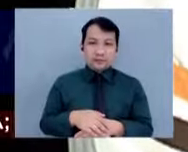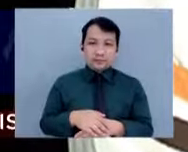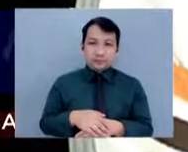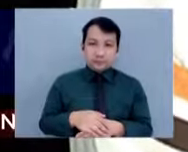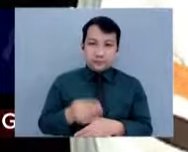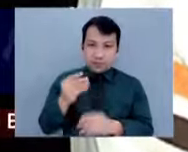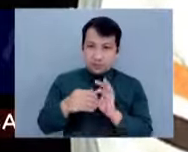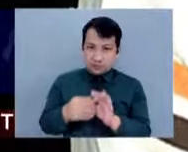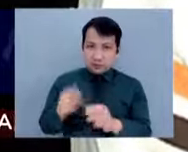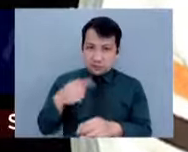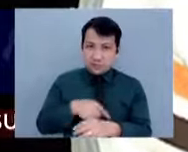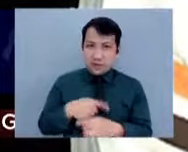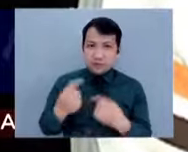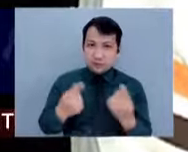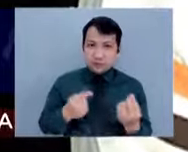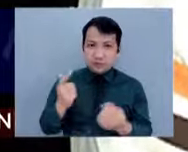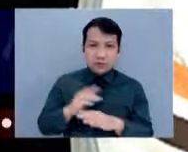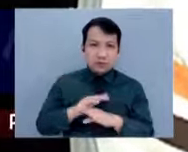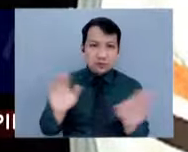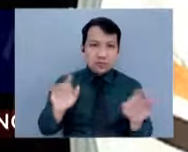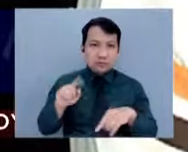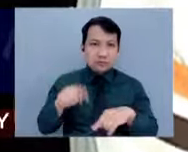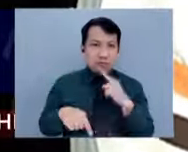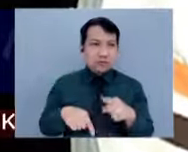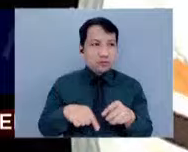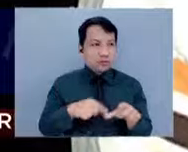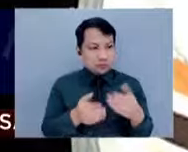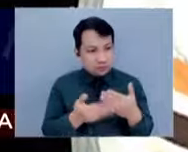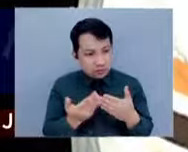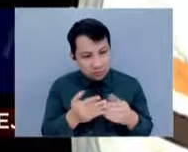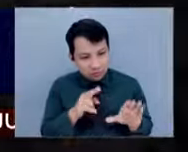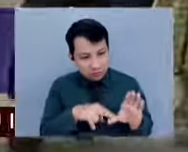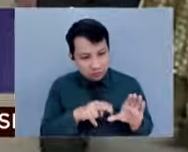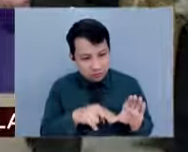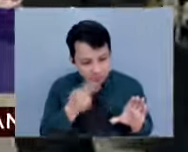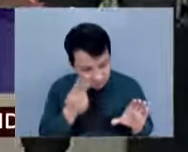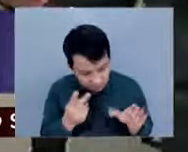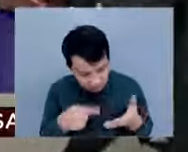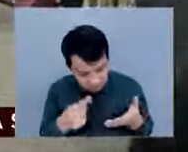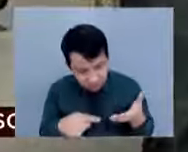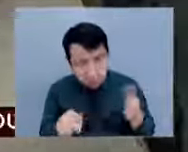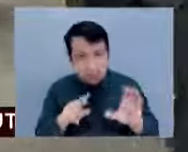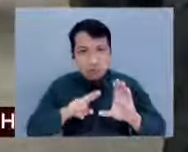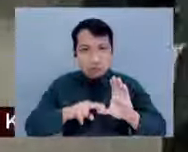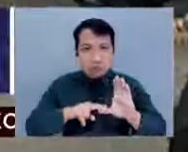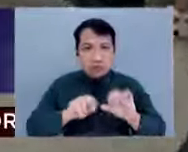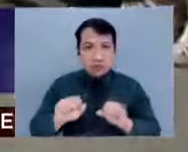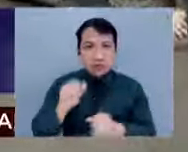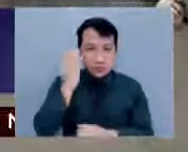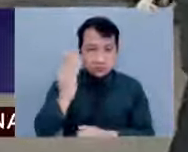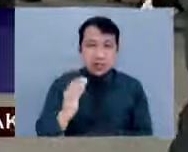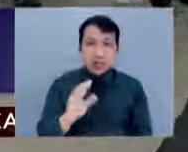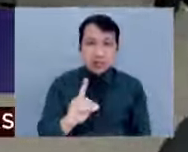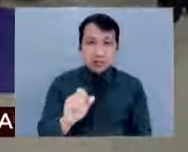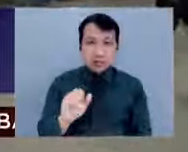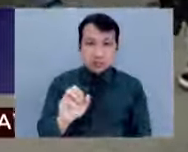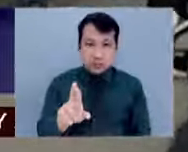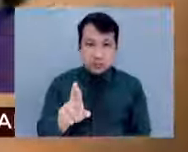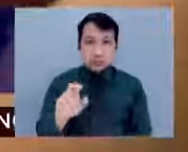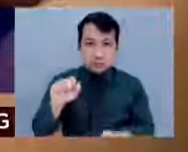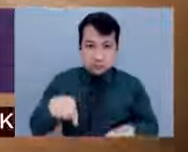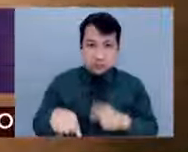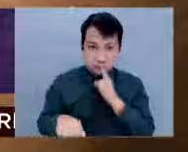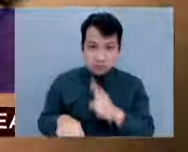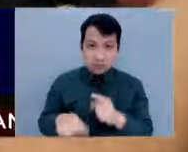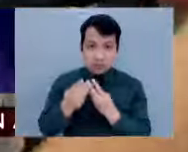yung gagawin namin, hindi muna basta-basta uupo, check muna yung upuan. Tiniyak naman ng Department of Transportation na naresolba na